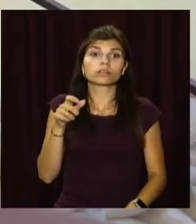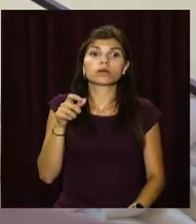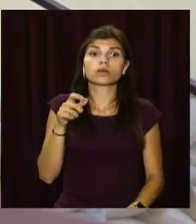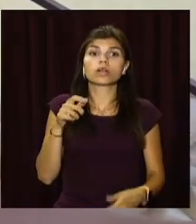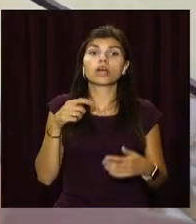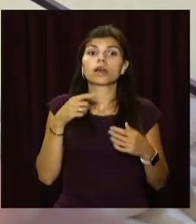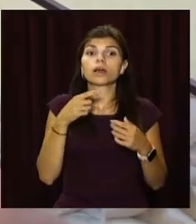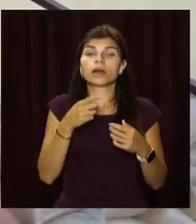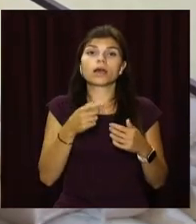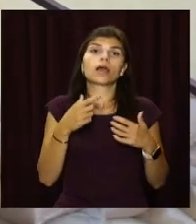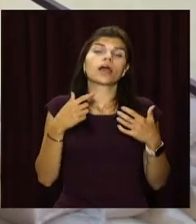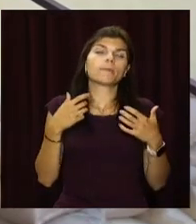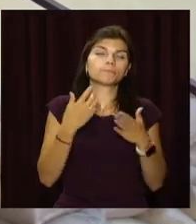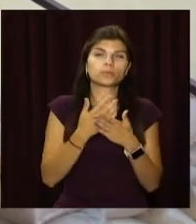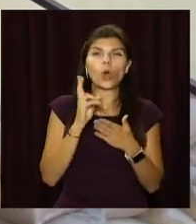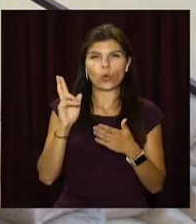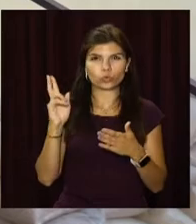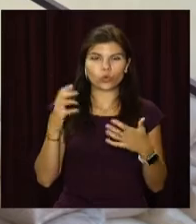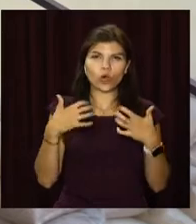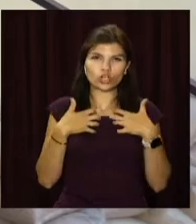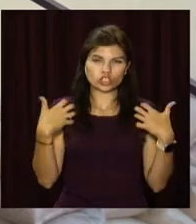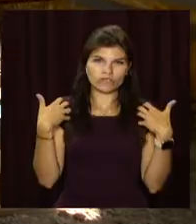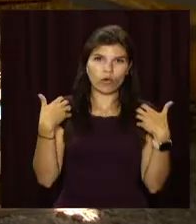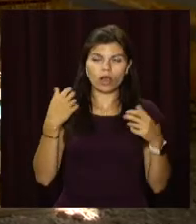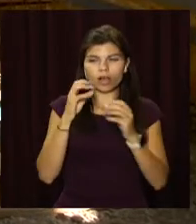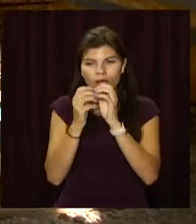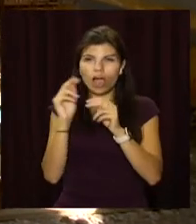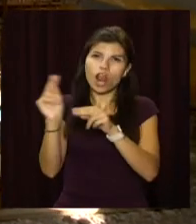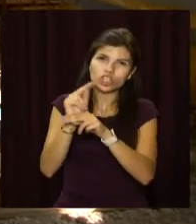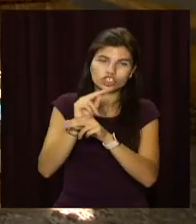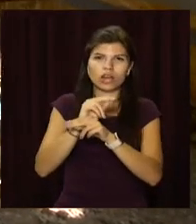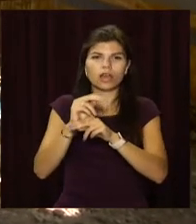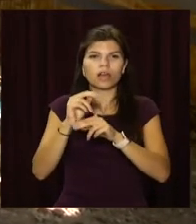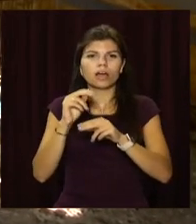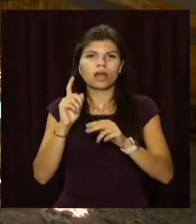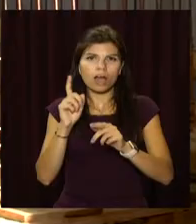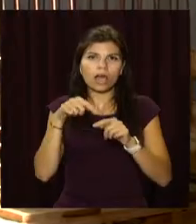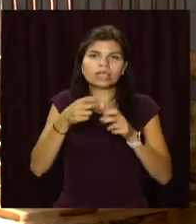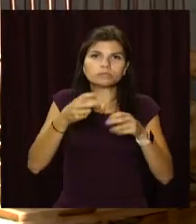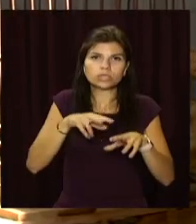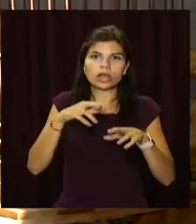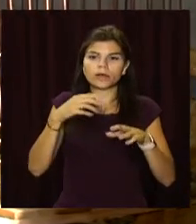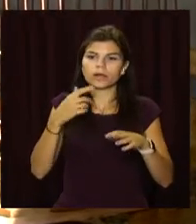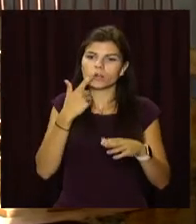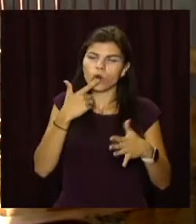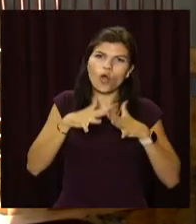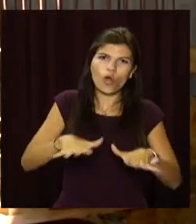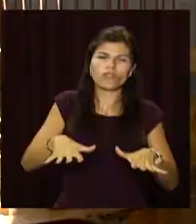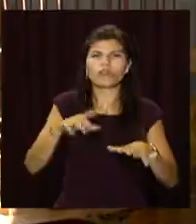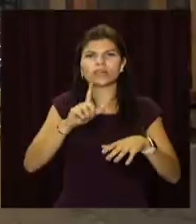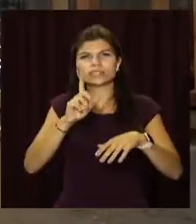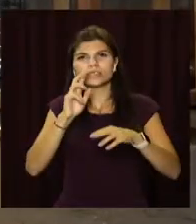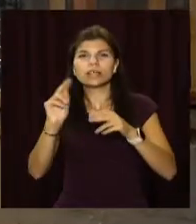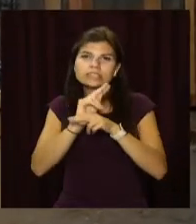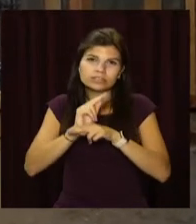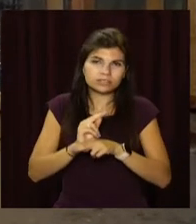так скажемо, екскременти, все це і уходило плавно в каналізацію. От у нас є карантинний ізолятор, корпус його якби вже готовий,